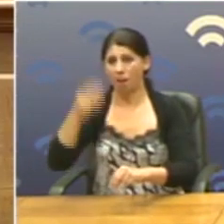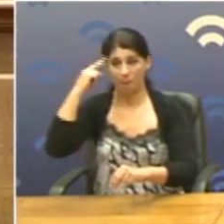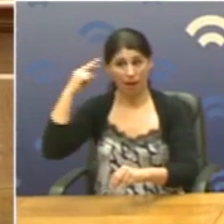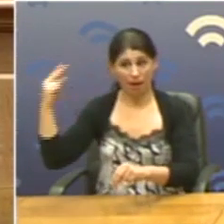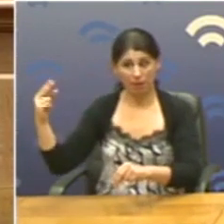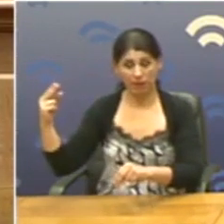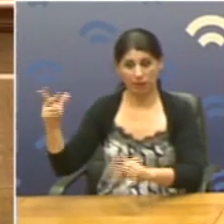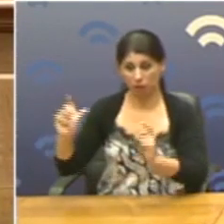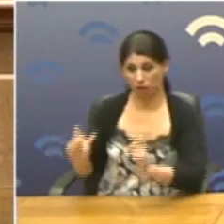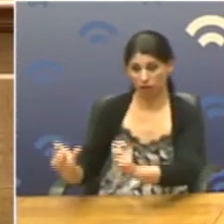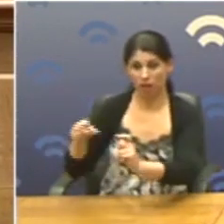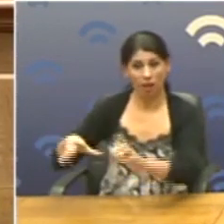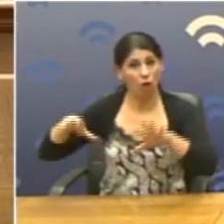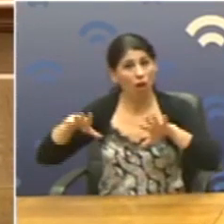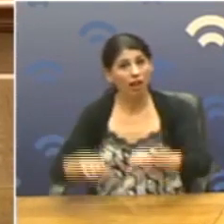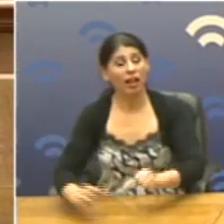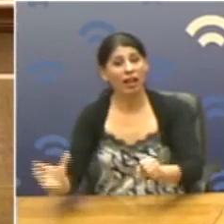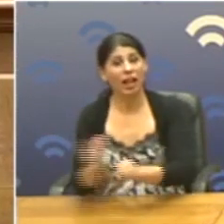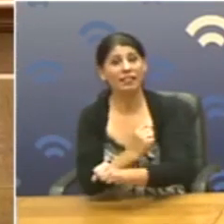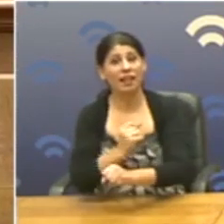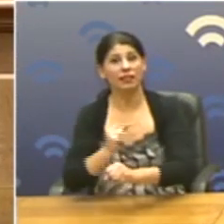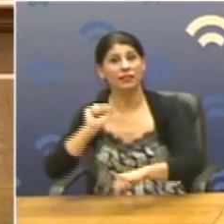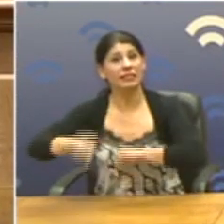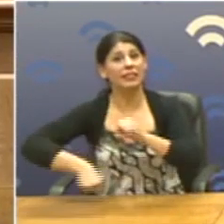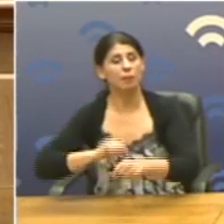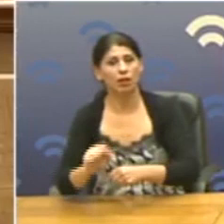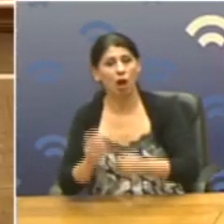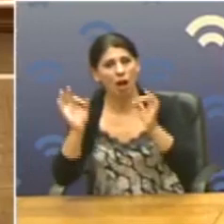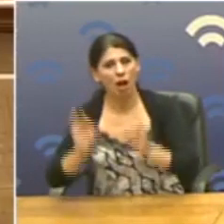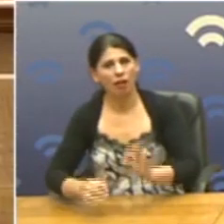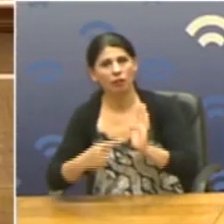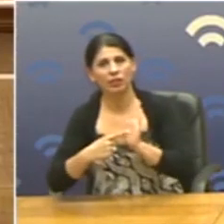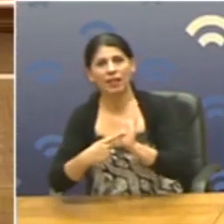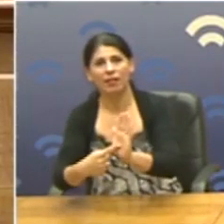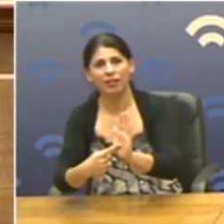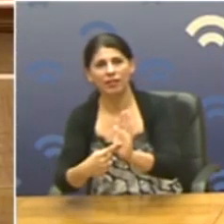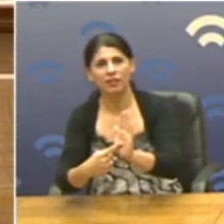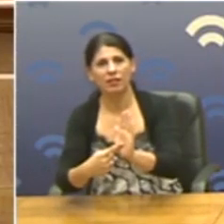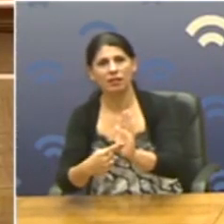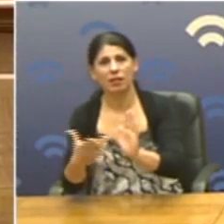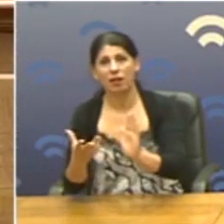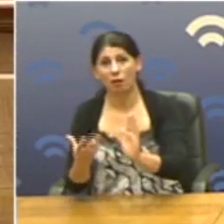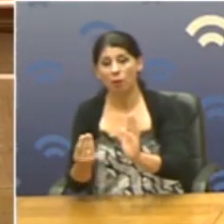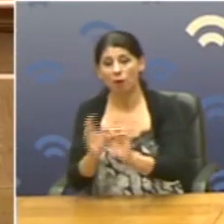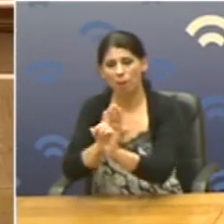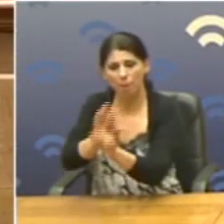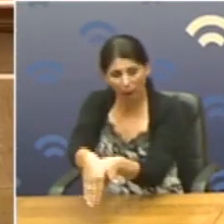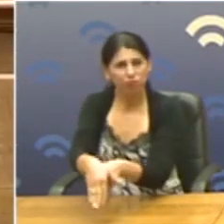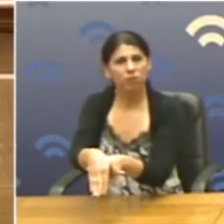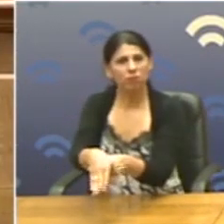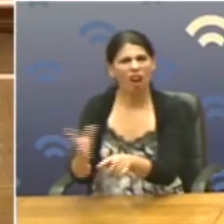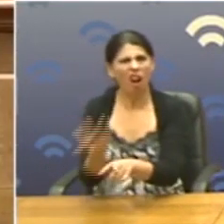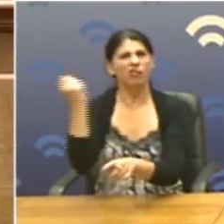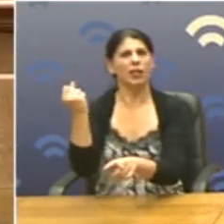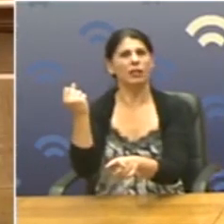μια κατάκτηση του κινήματος, ακριβώς για να σηματοδοτήσετε την ένταση της καταστολής του αυταρχισμού